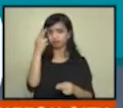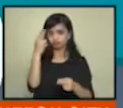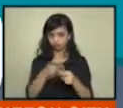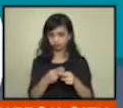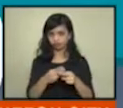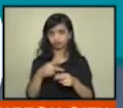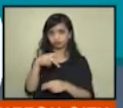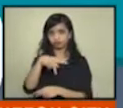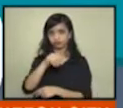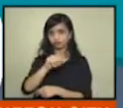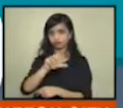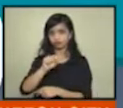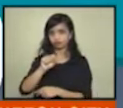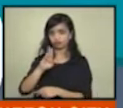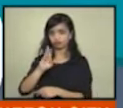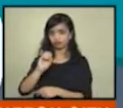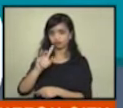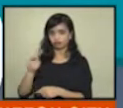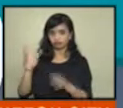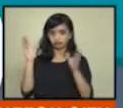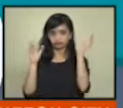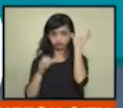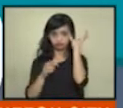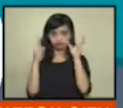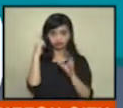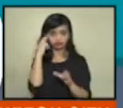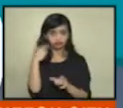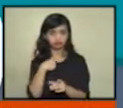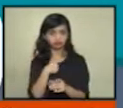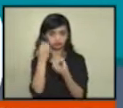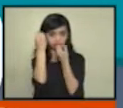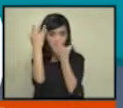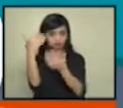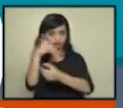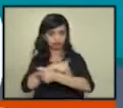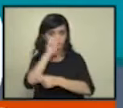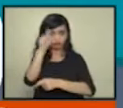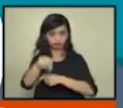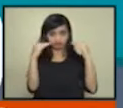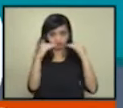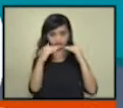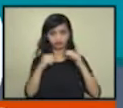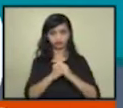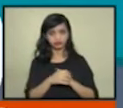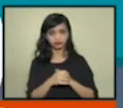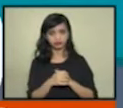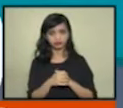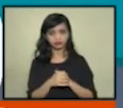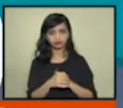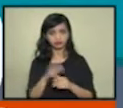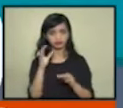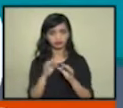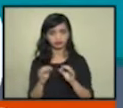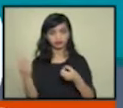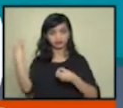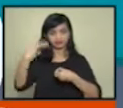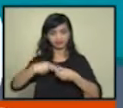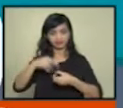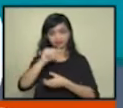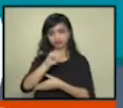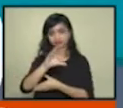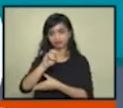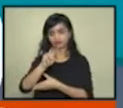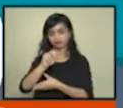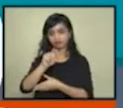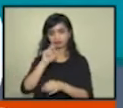sa passbook, Chito and Romy, then sasabihin ko sa banko, dapat maging fair sila, dapat joint account yan, so